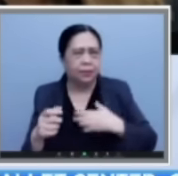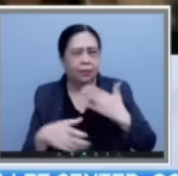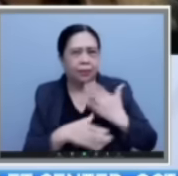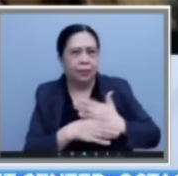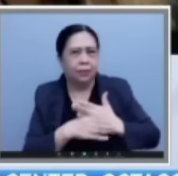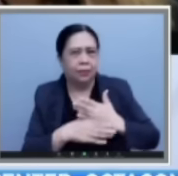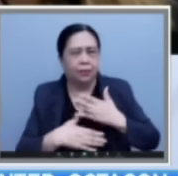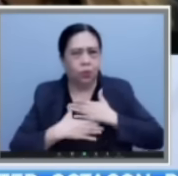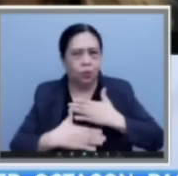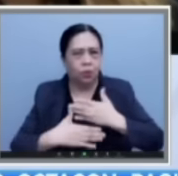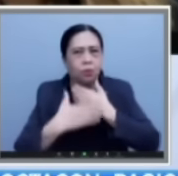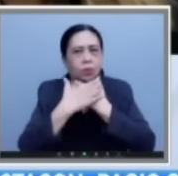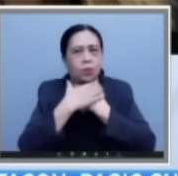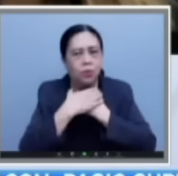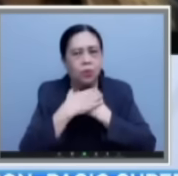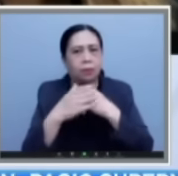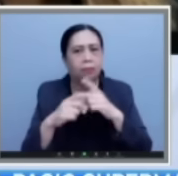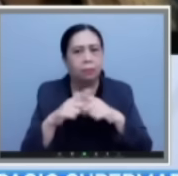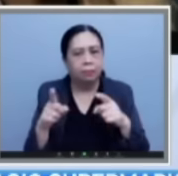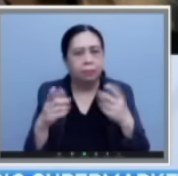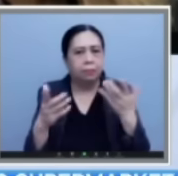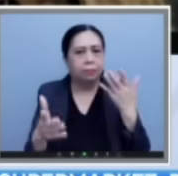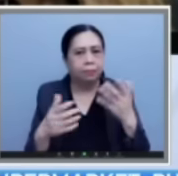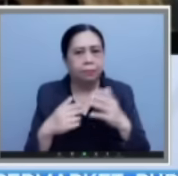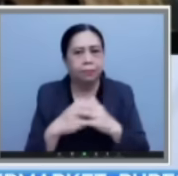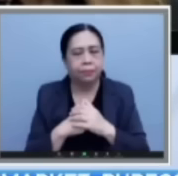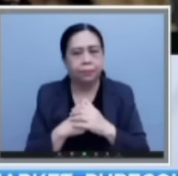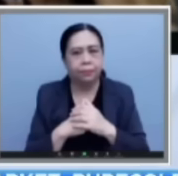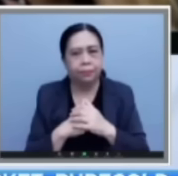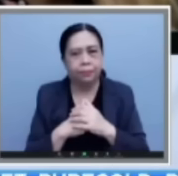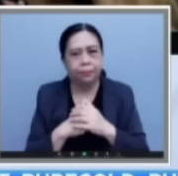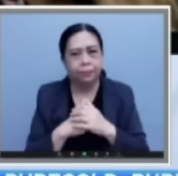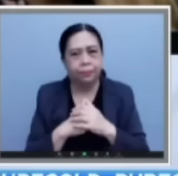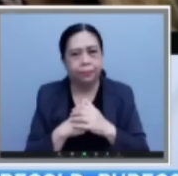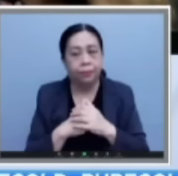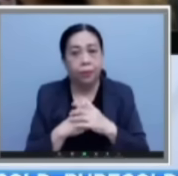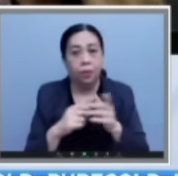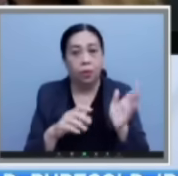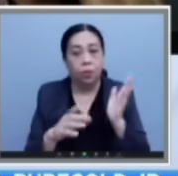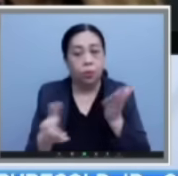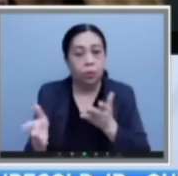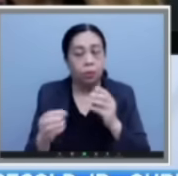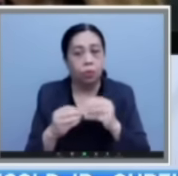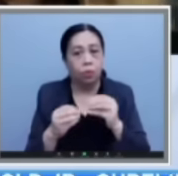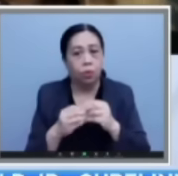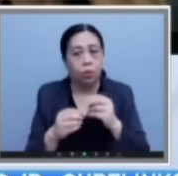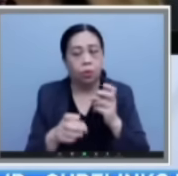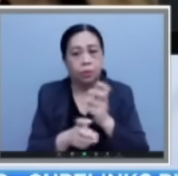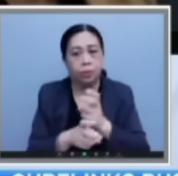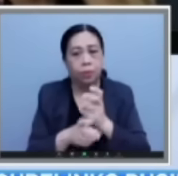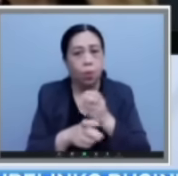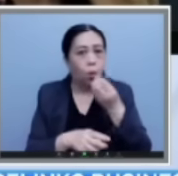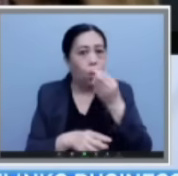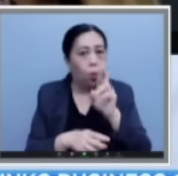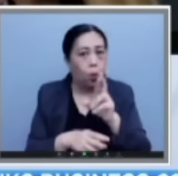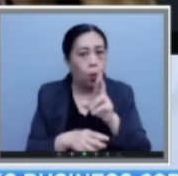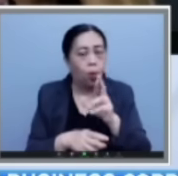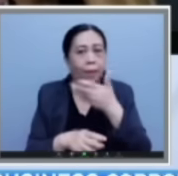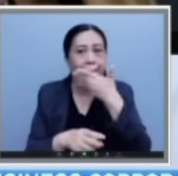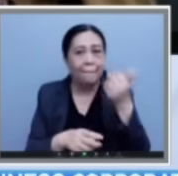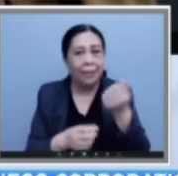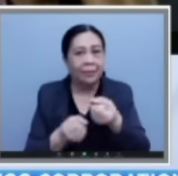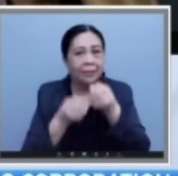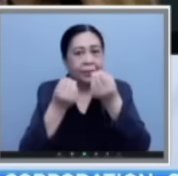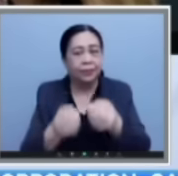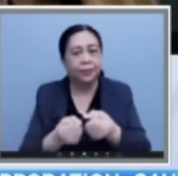paghinga mo So maaring um magdulot SAO ng lalong paghihirap or ang pinaka the best na